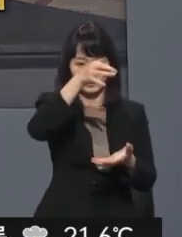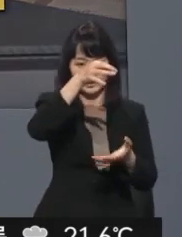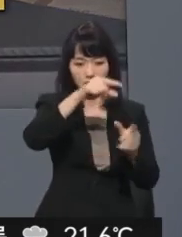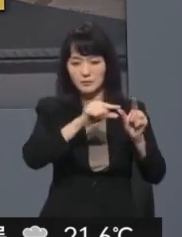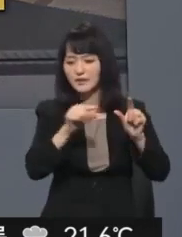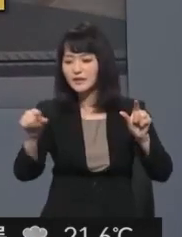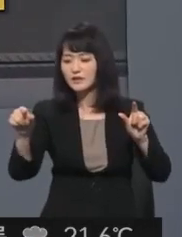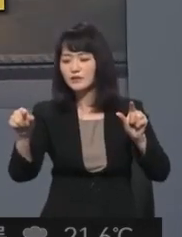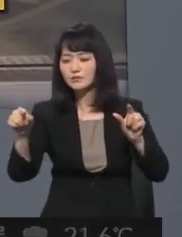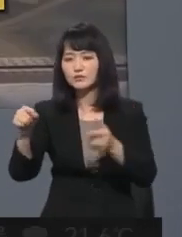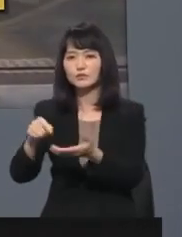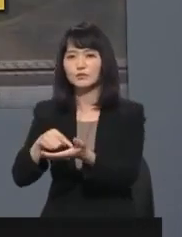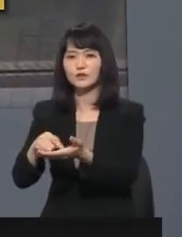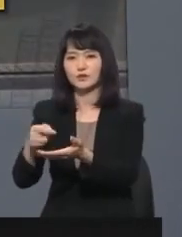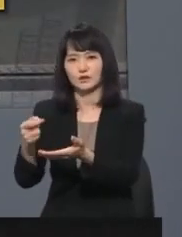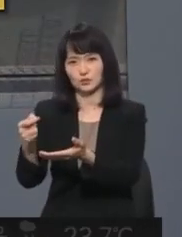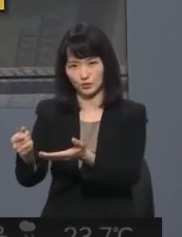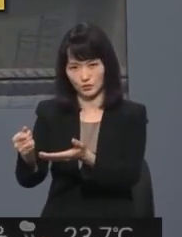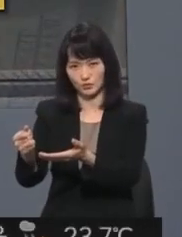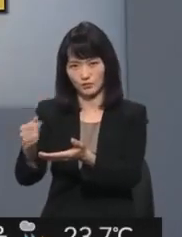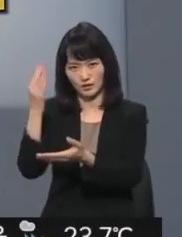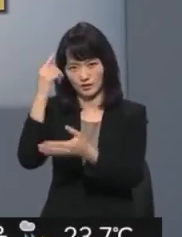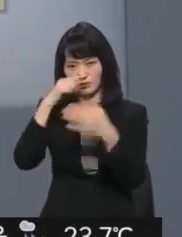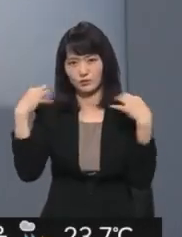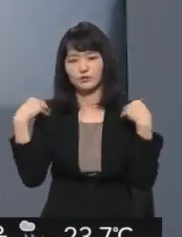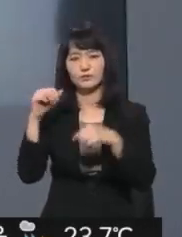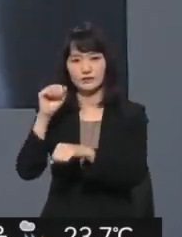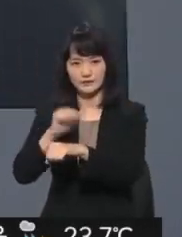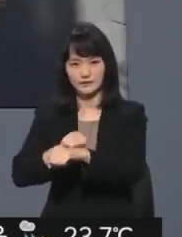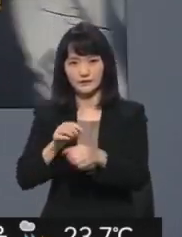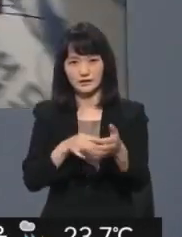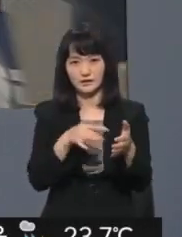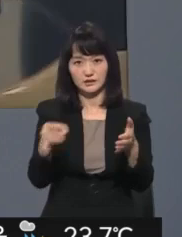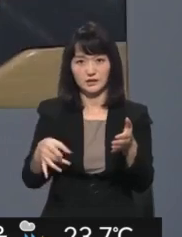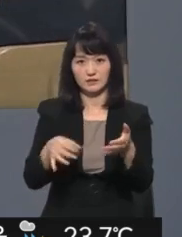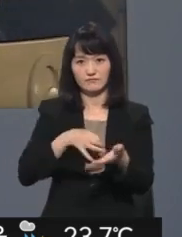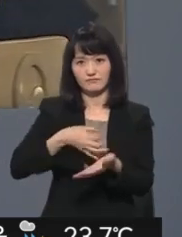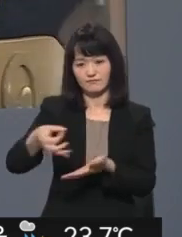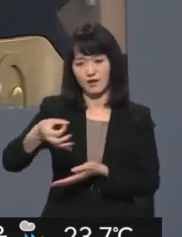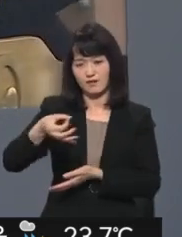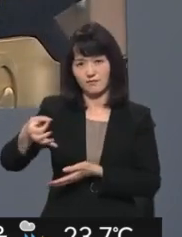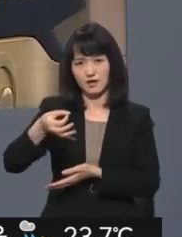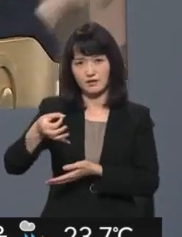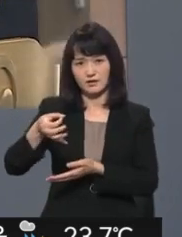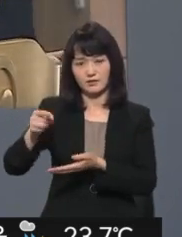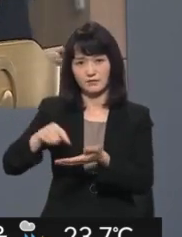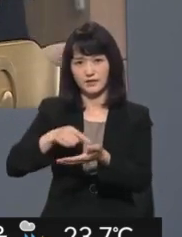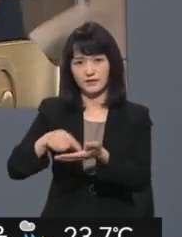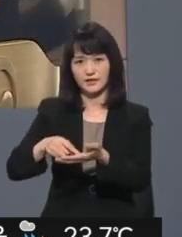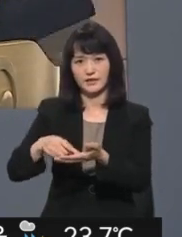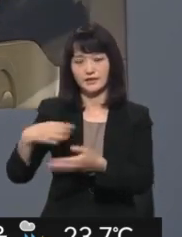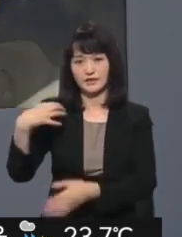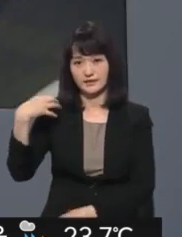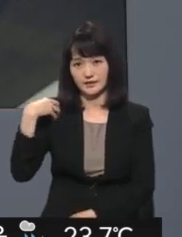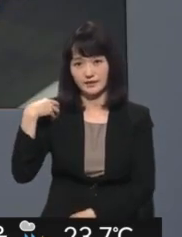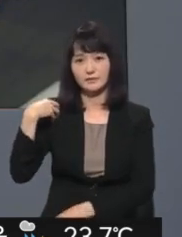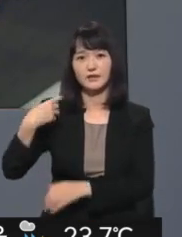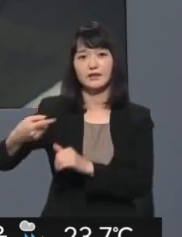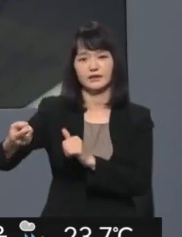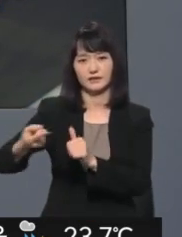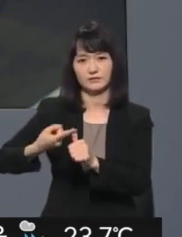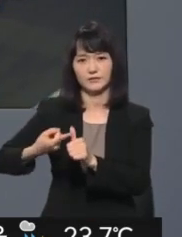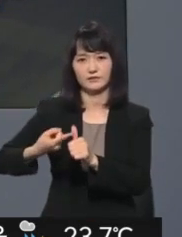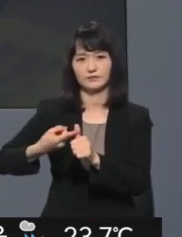우리 정부가 잘 대응했다는 평가도 있지만 혈세로 수천억 원의 배상금을 지불하는데 책임을 물어야 한다는 비판도 함께 나오고